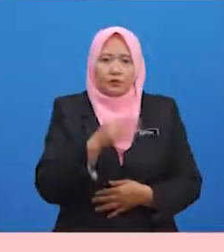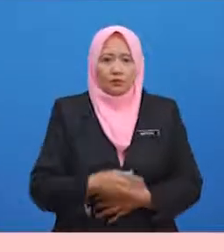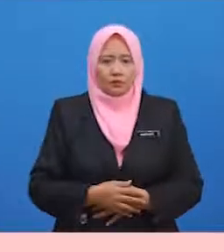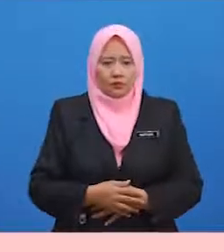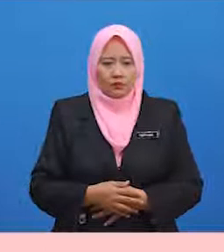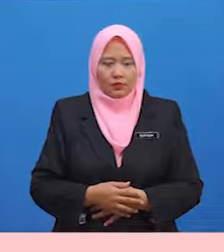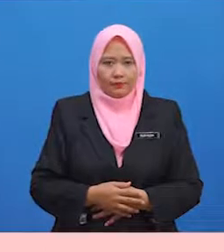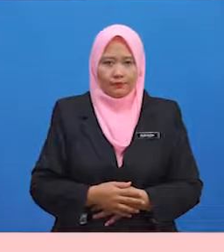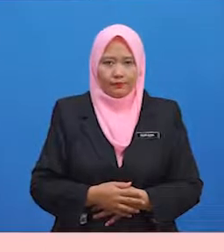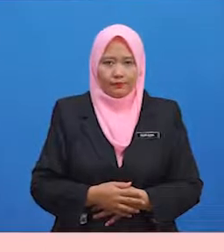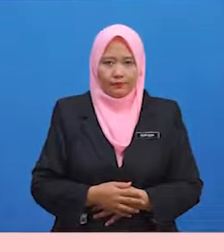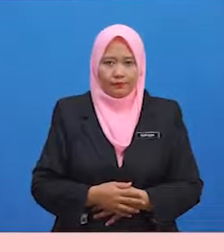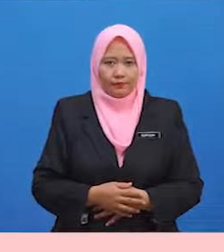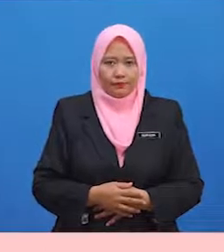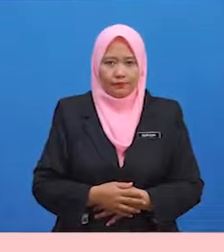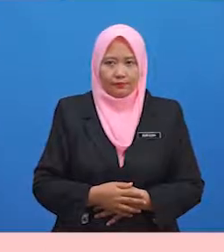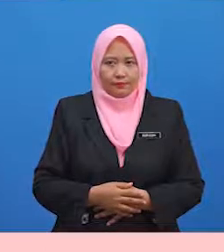keadaan terbuka.